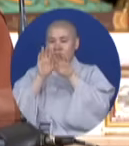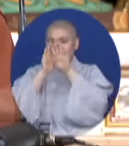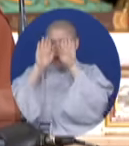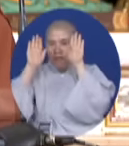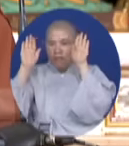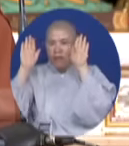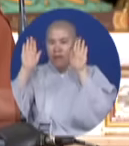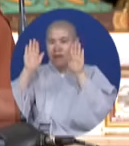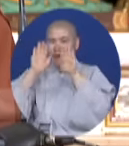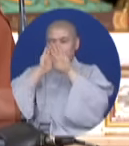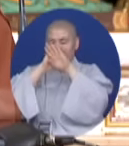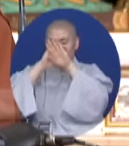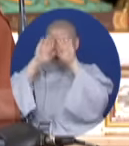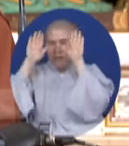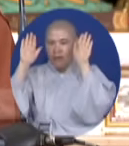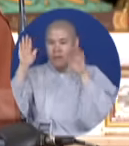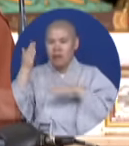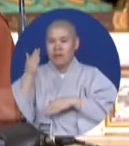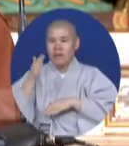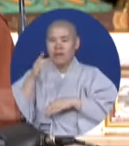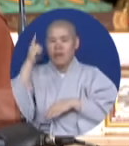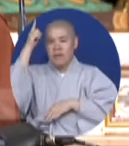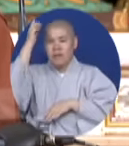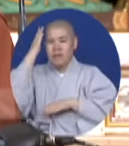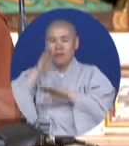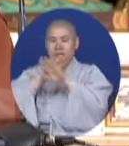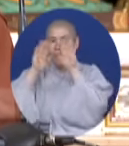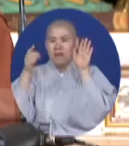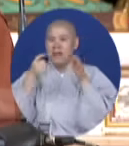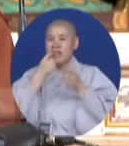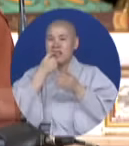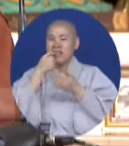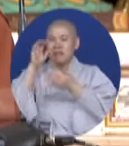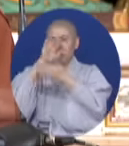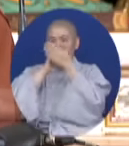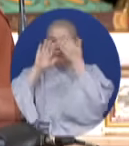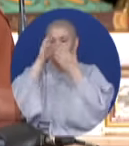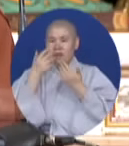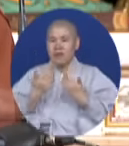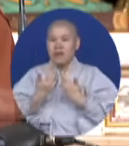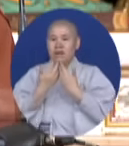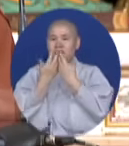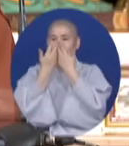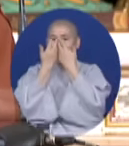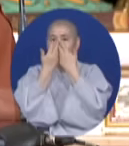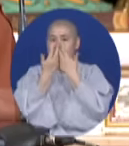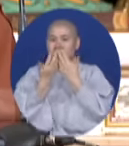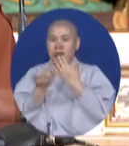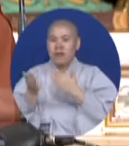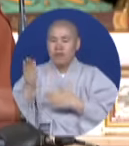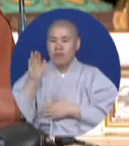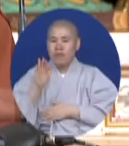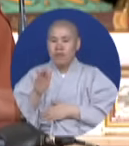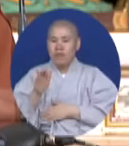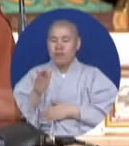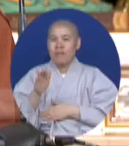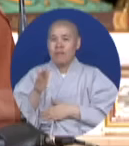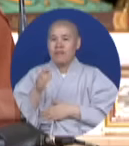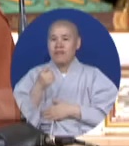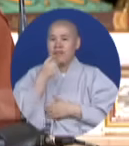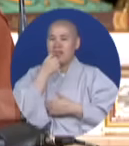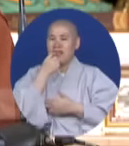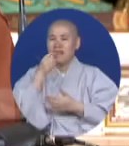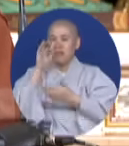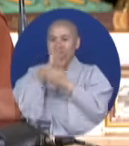하늘에 흰 구름이 가득 있다 하더라도 그냥 구름은 깜깜하고